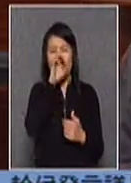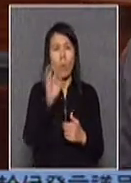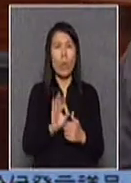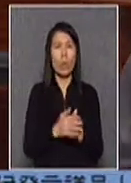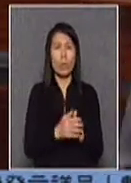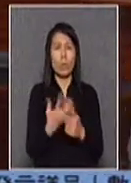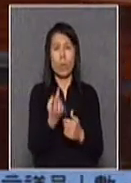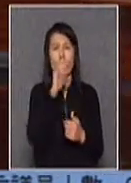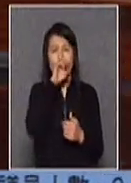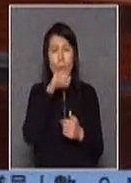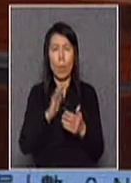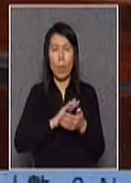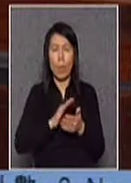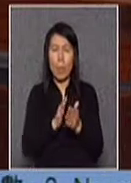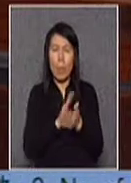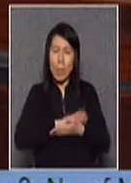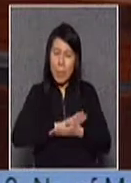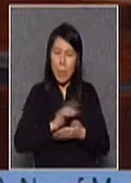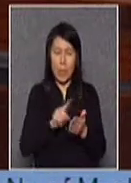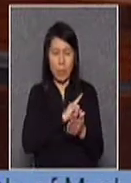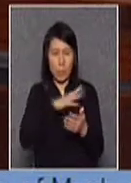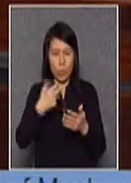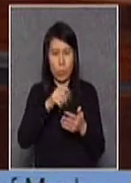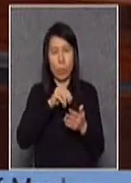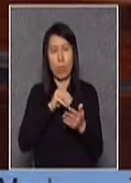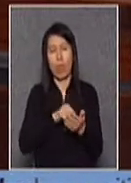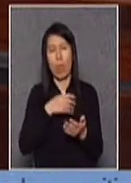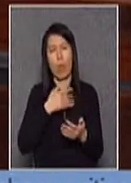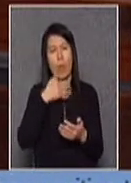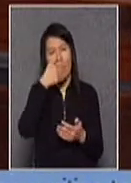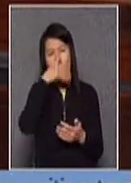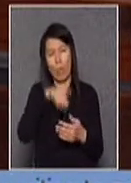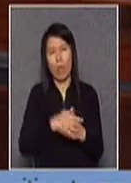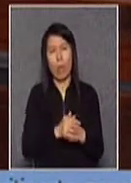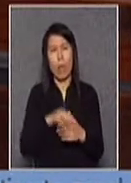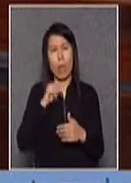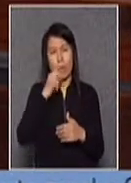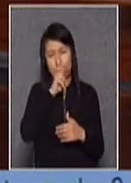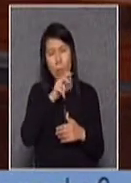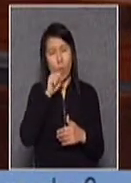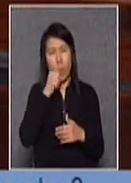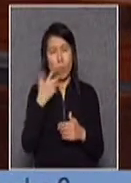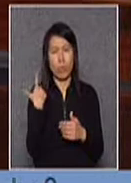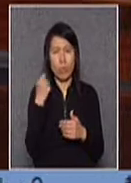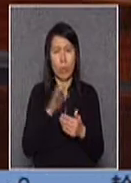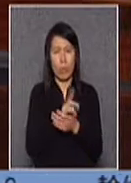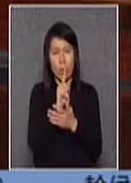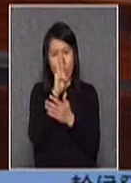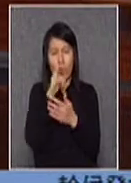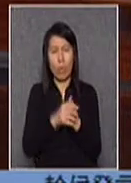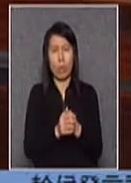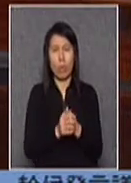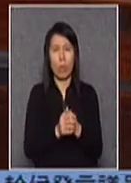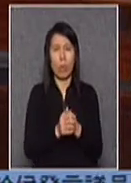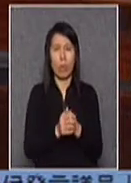個的編輯自主是廢話來的。我們看回台灣最近這一兩年，特別旺旺這